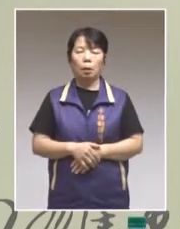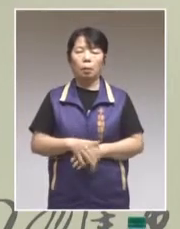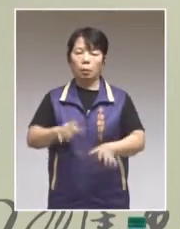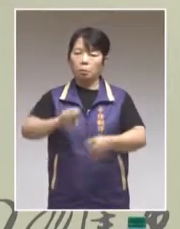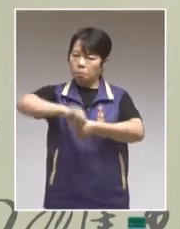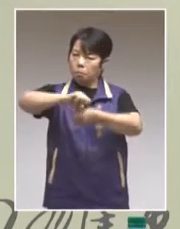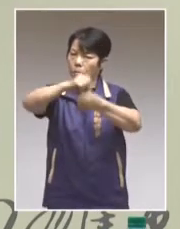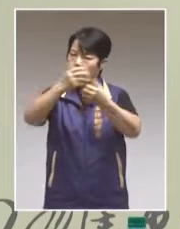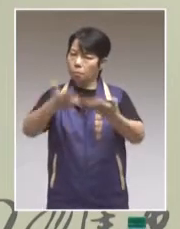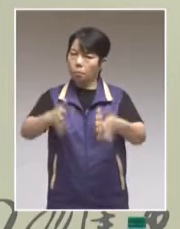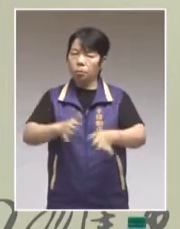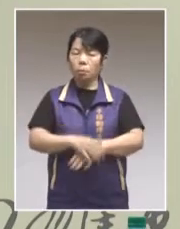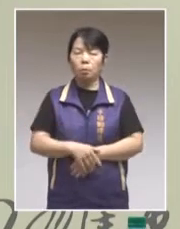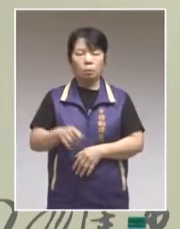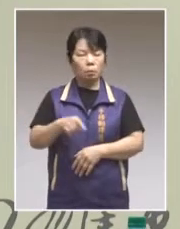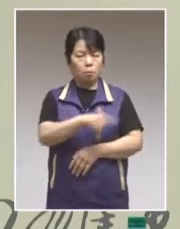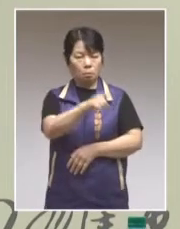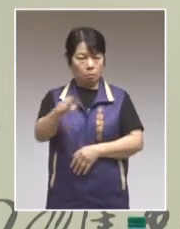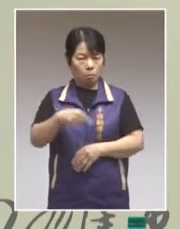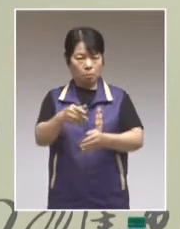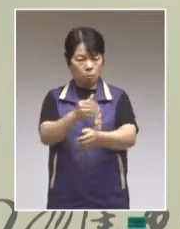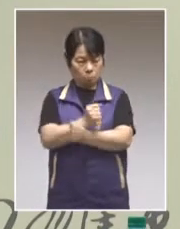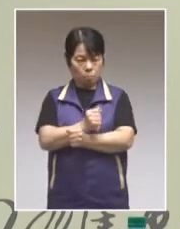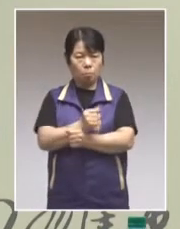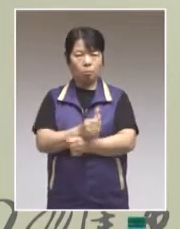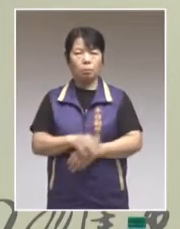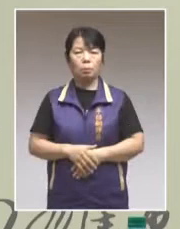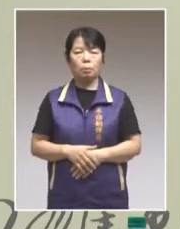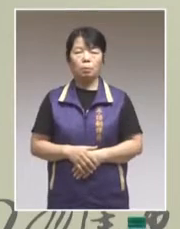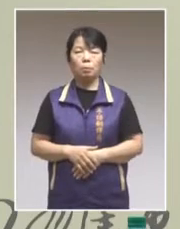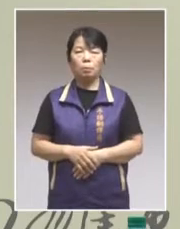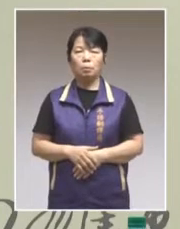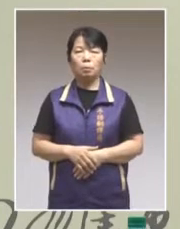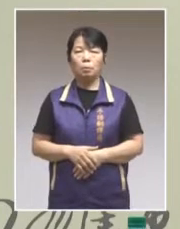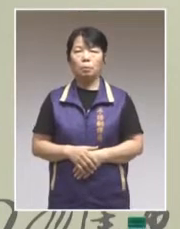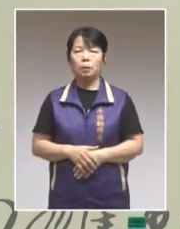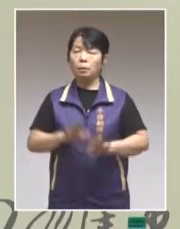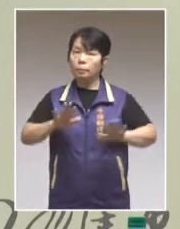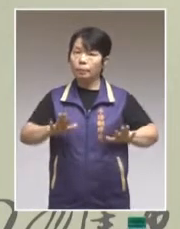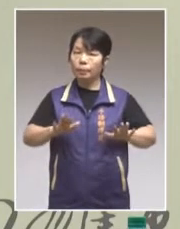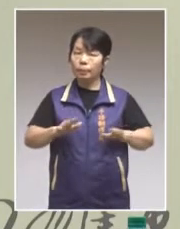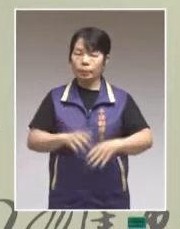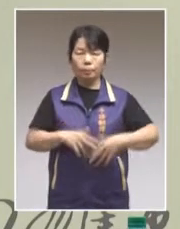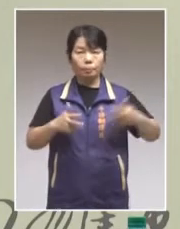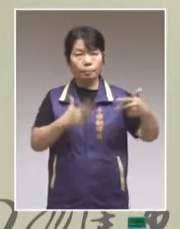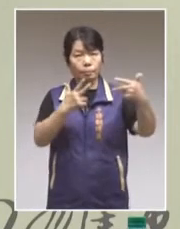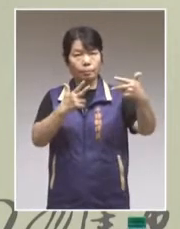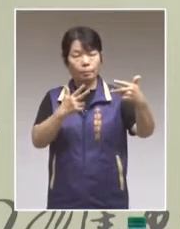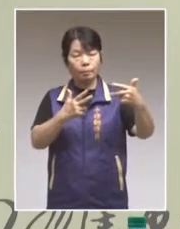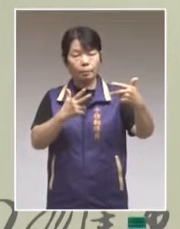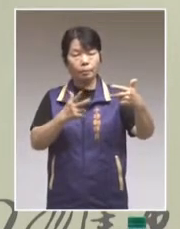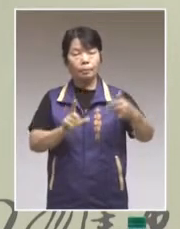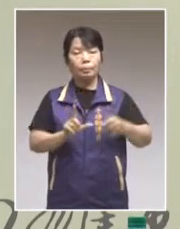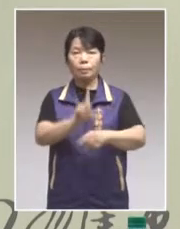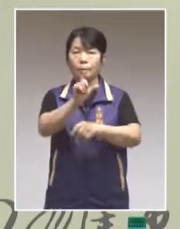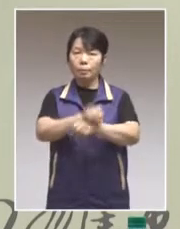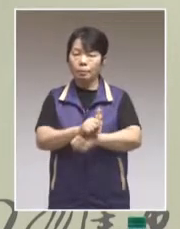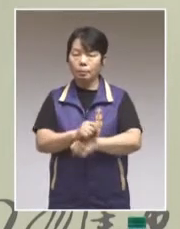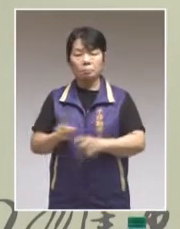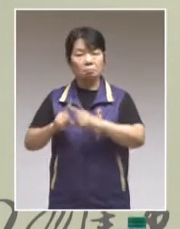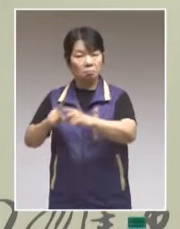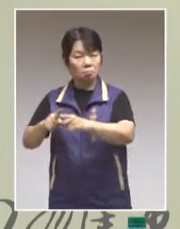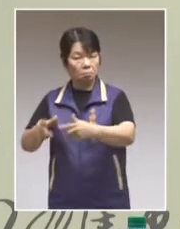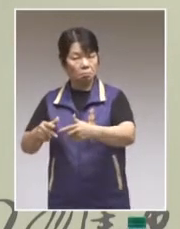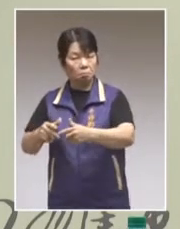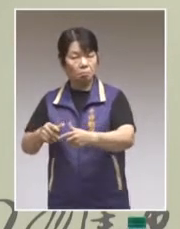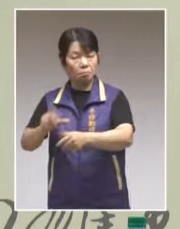个部分也要请大家特别注意。那所以线上线下的这个课程，那我